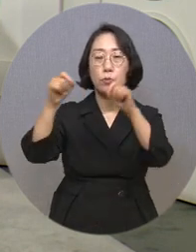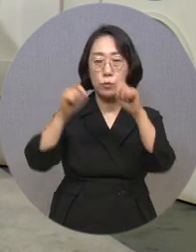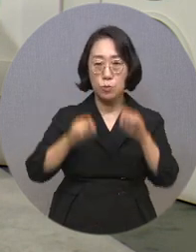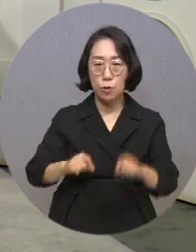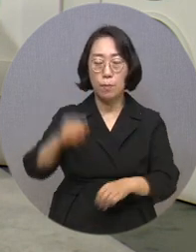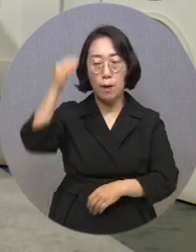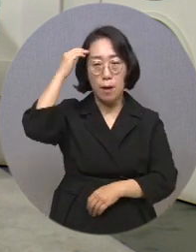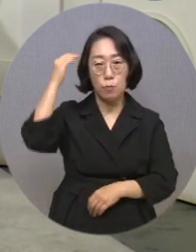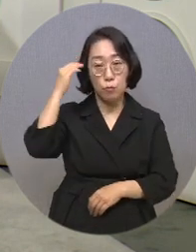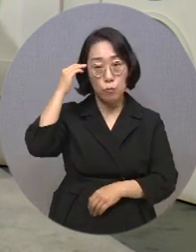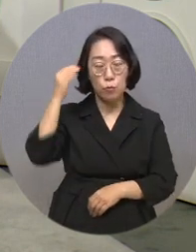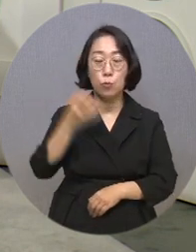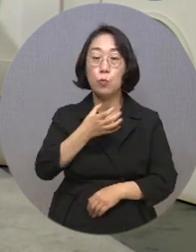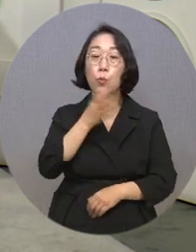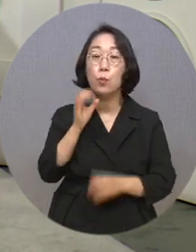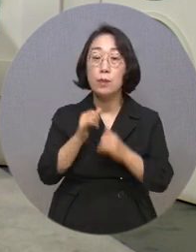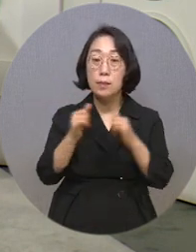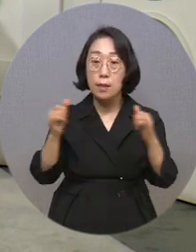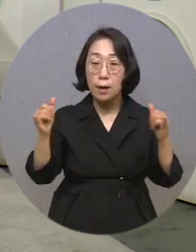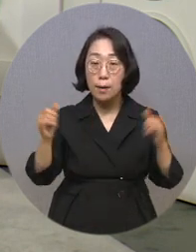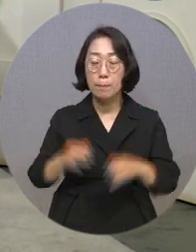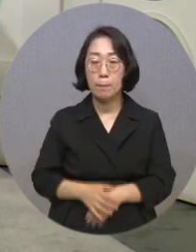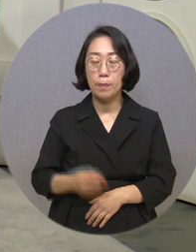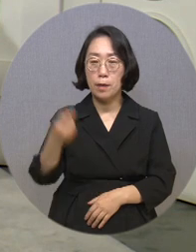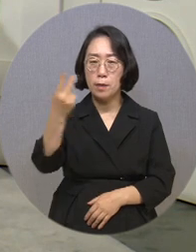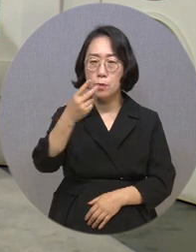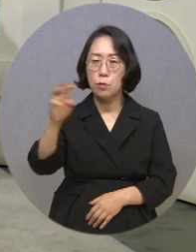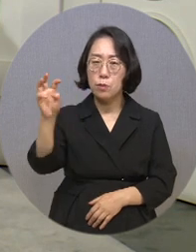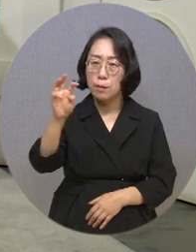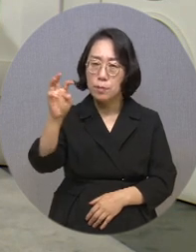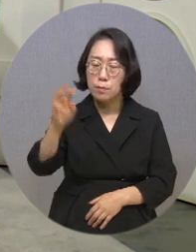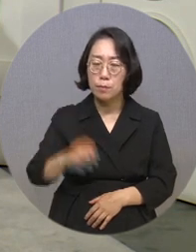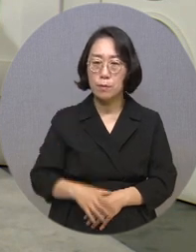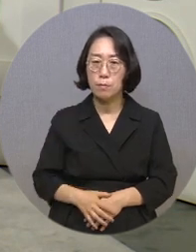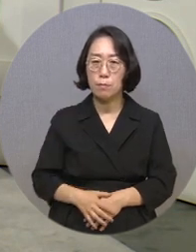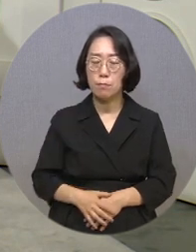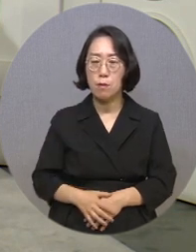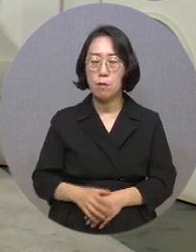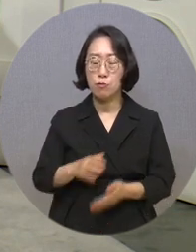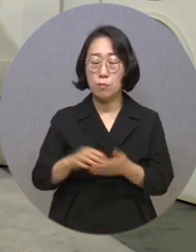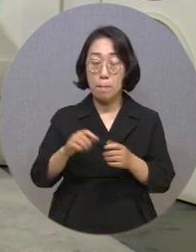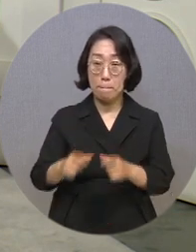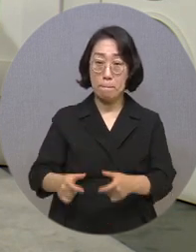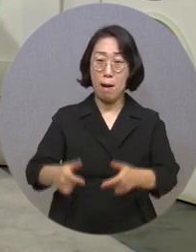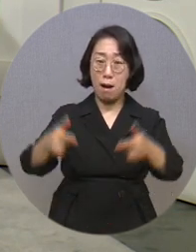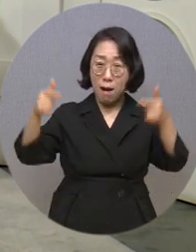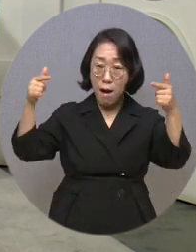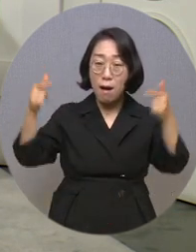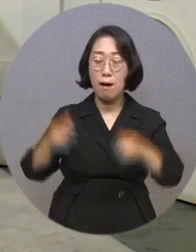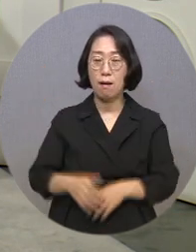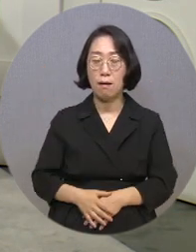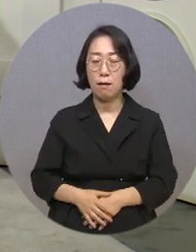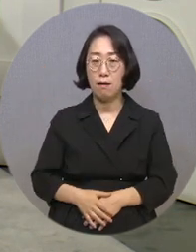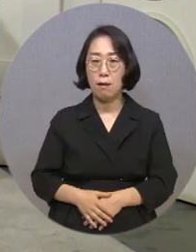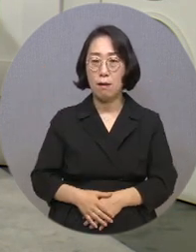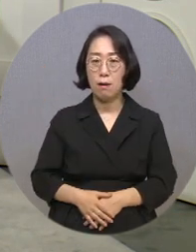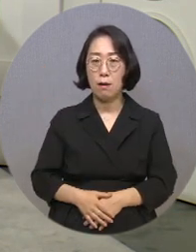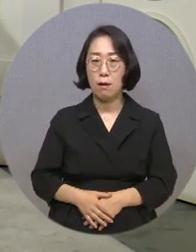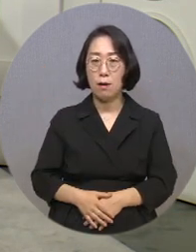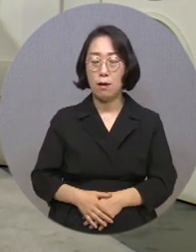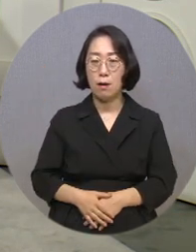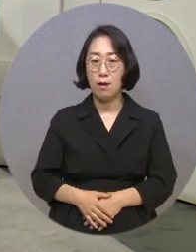이제 노인인구가 이제 2030년 되면요 엄청 많아지거든요. 그때는 청년